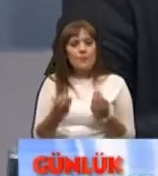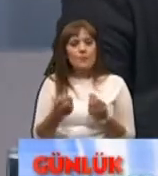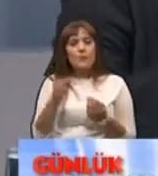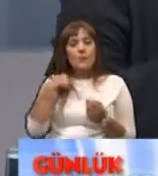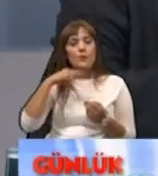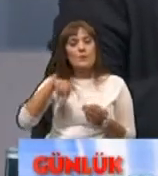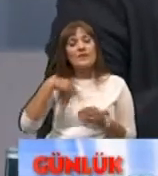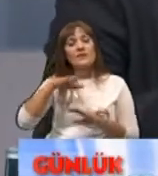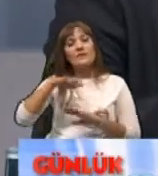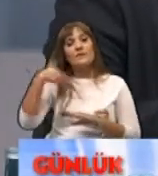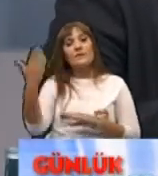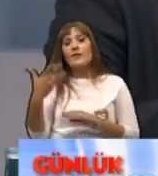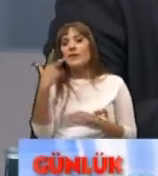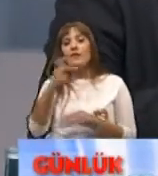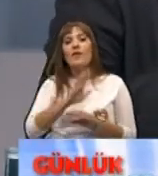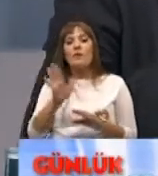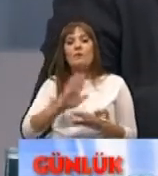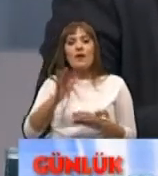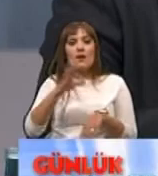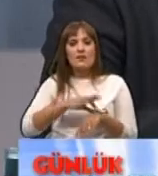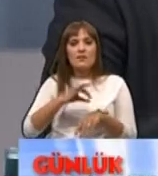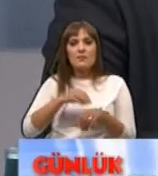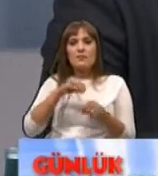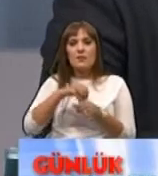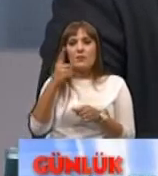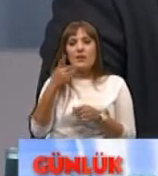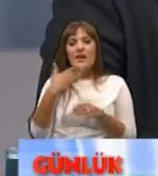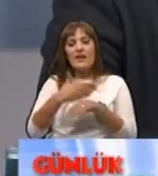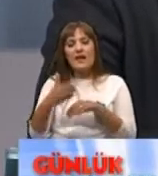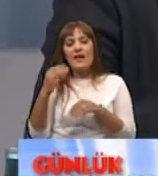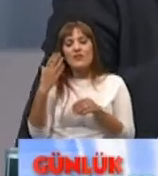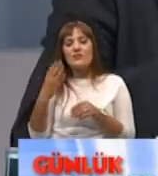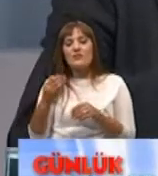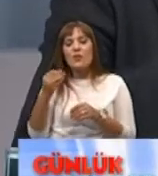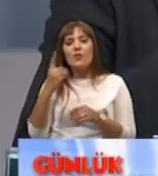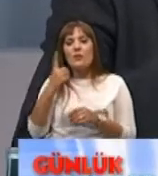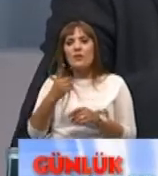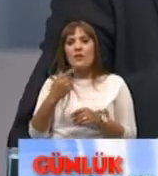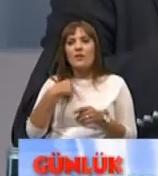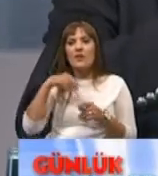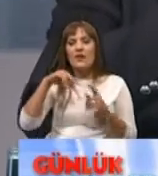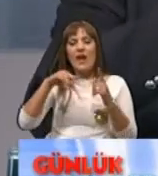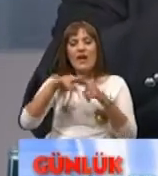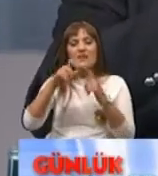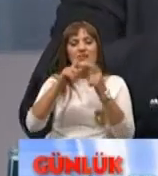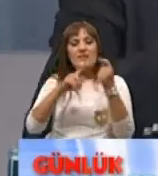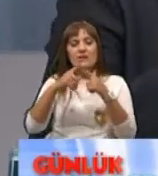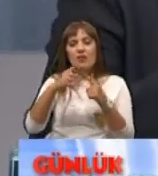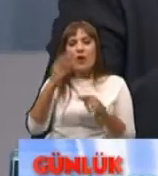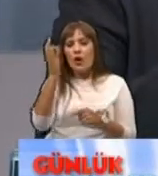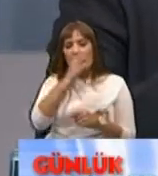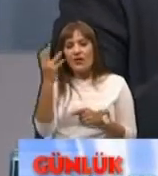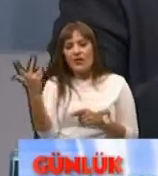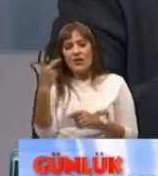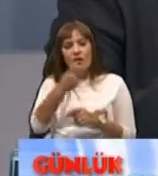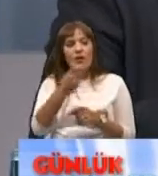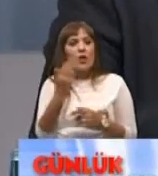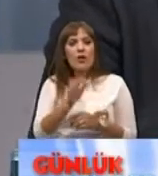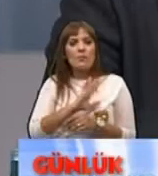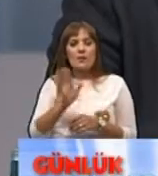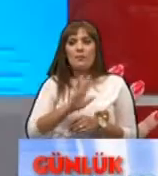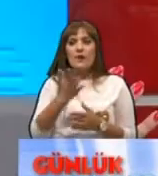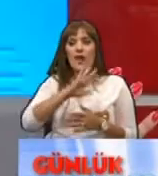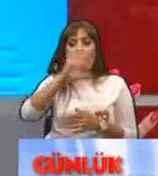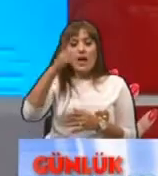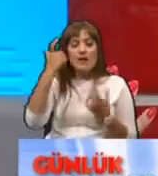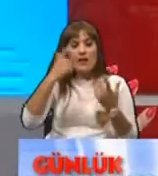Bunu biz dışarıdan veremeyiz hastaya. Yani cilt o kadar geçirgen bir bariyer değil. Evet. Kollajen ve hiyaluronik asit kolay kolay geçemez ya, mümkün değil. Bir de her